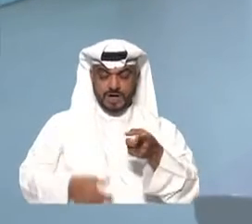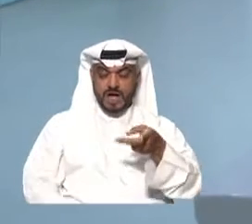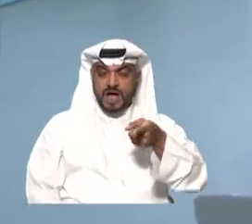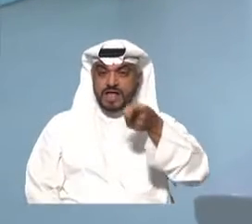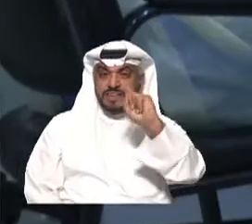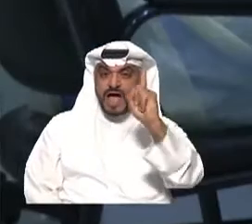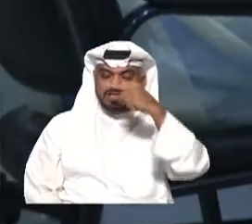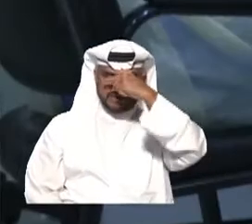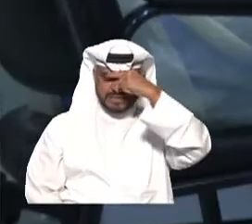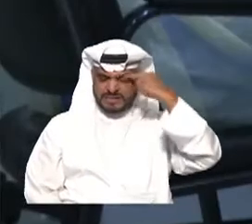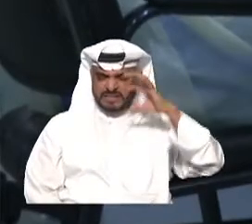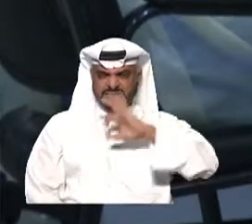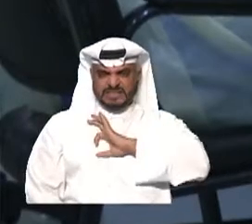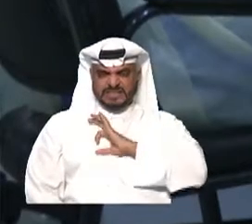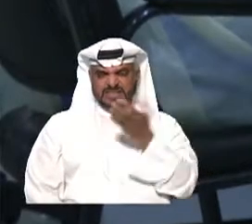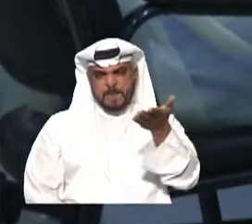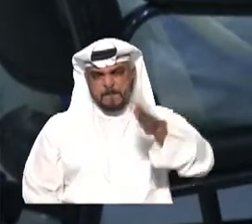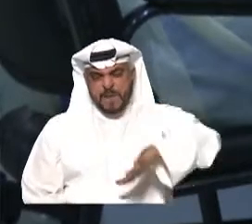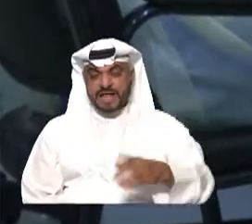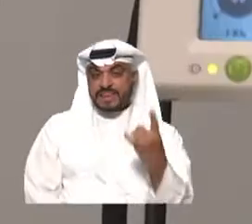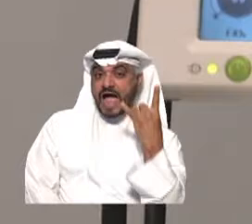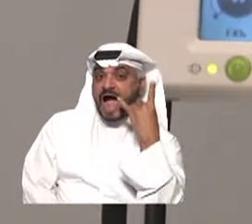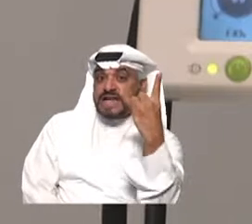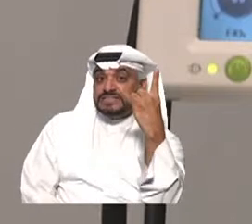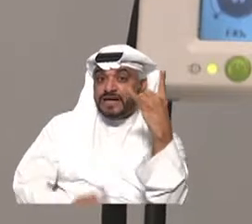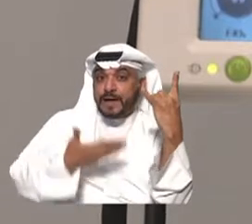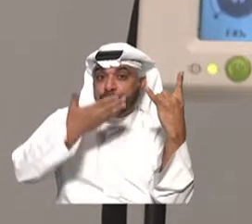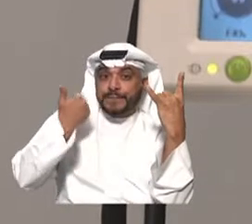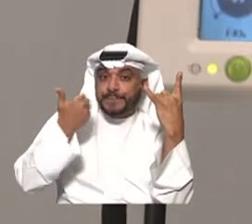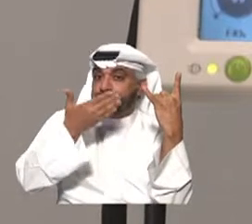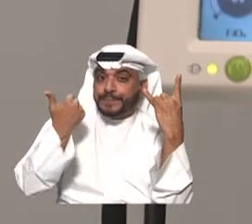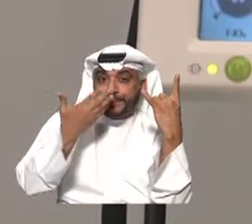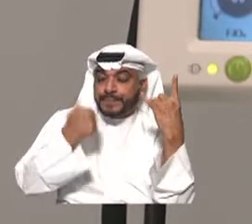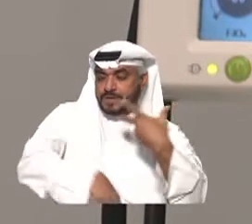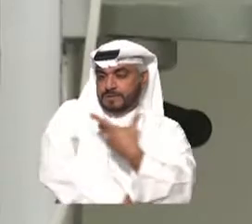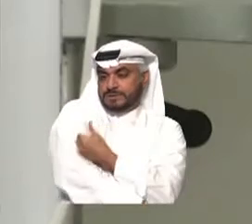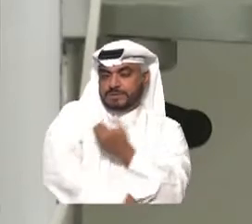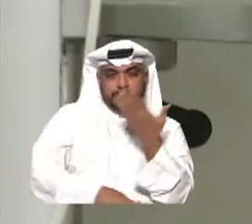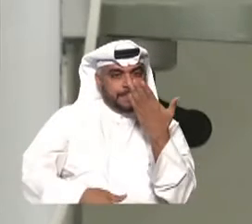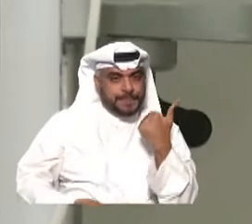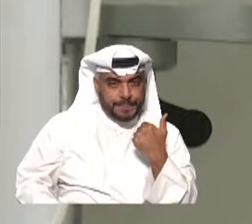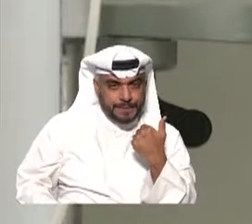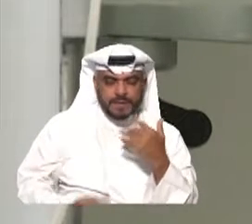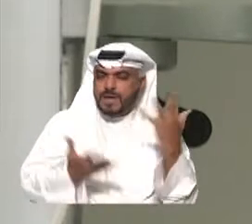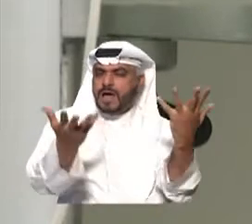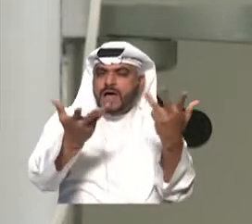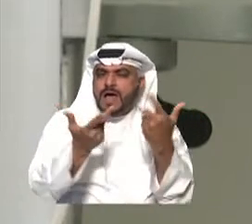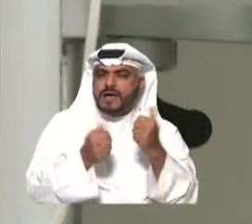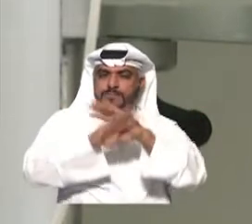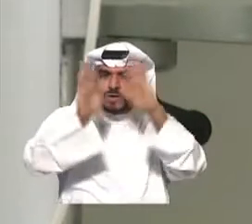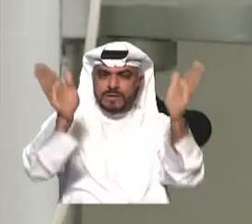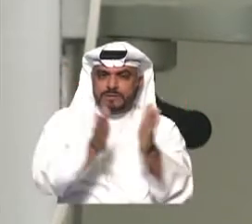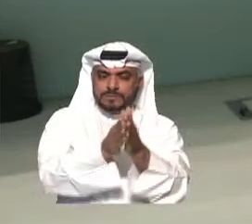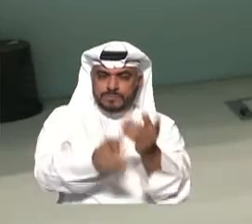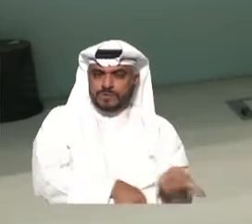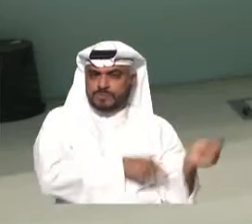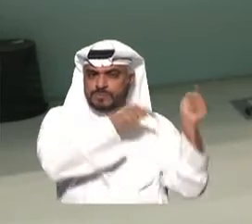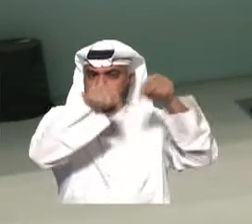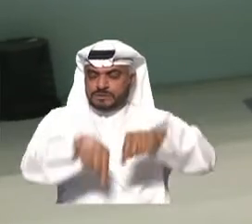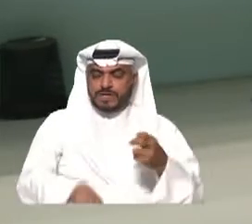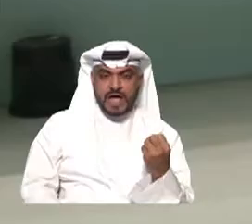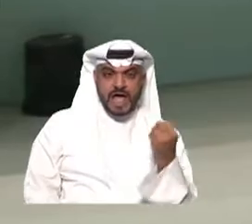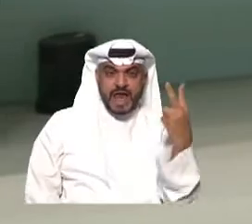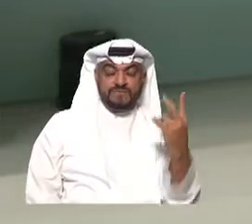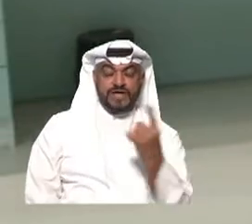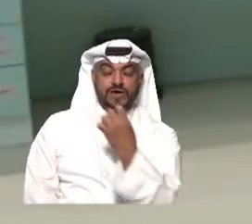حالة وفاة، 10 منهم غير محصنين، ليصبح مجموع حالات الوفاة المسجلة 2100